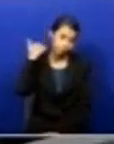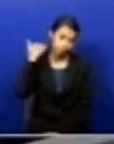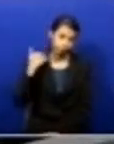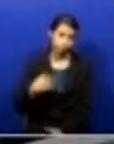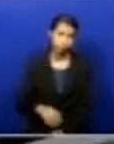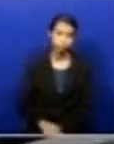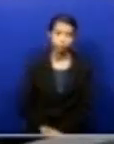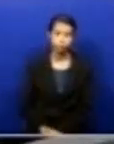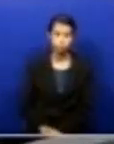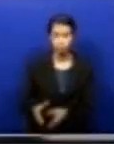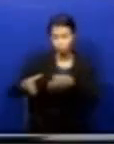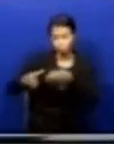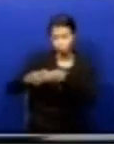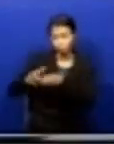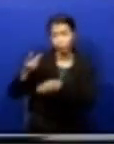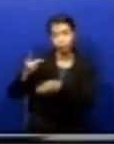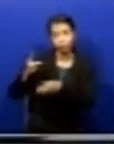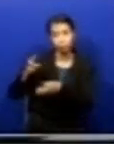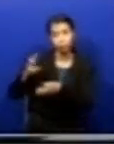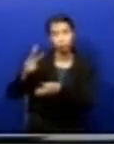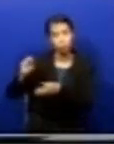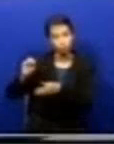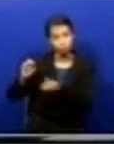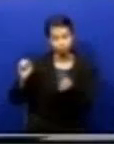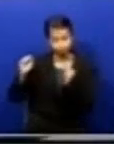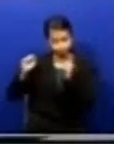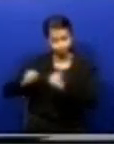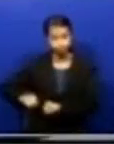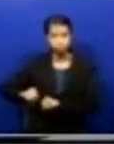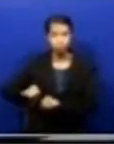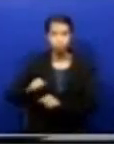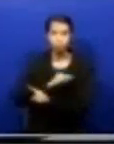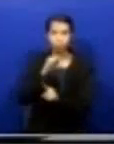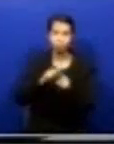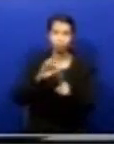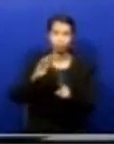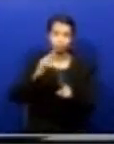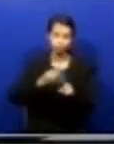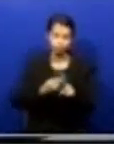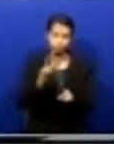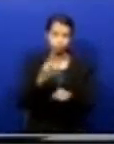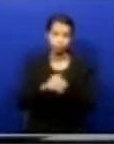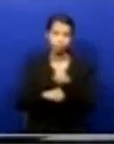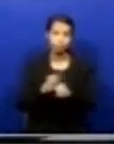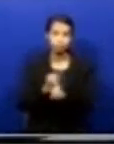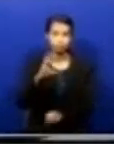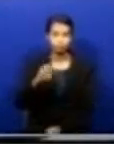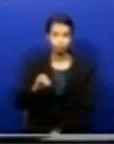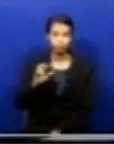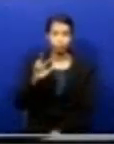ณะรัฐมนตรีมีมติเมื่อวันที่7เมษายน2563